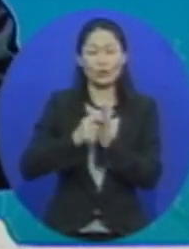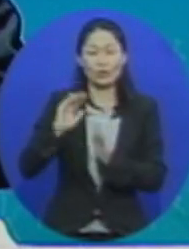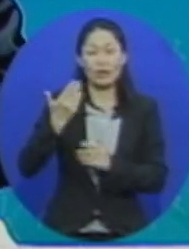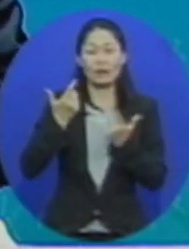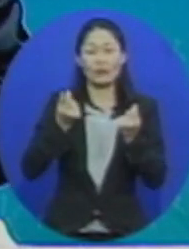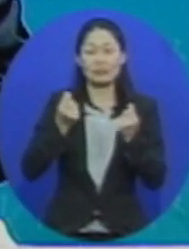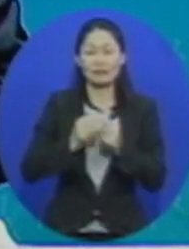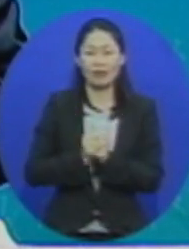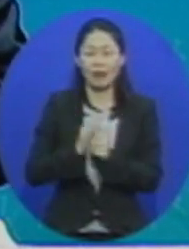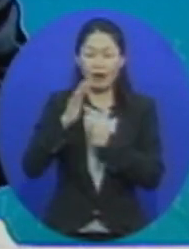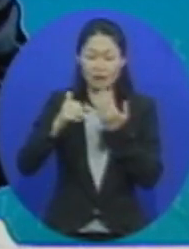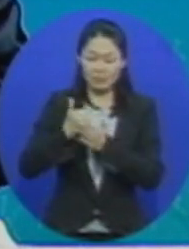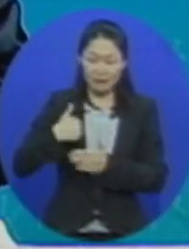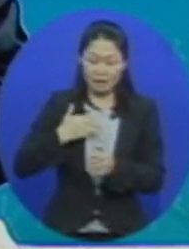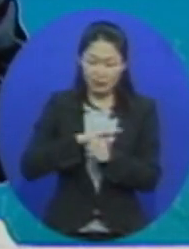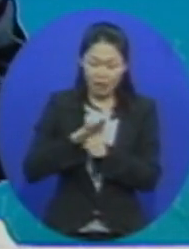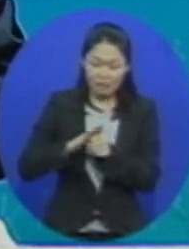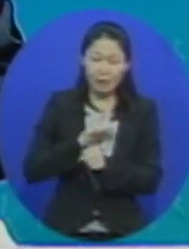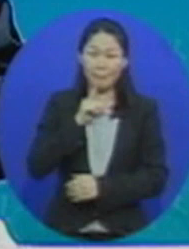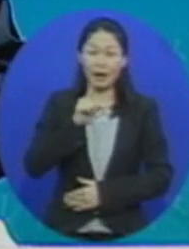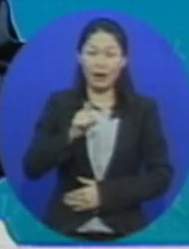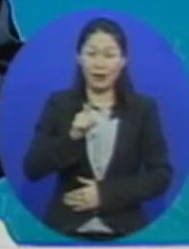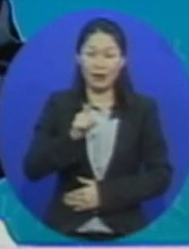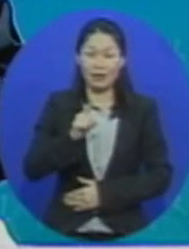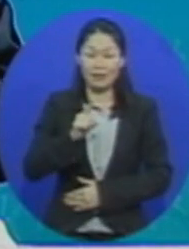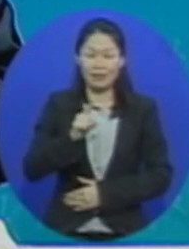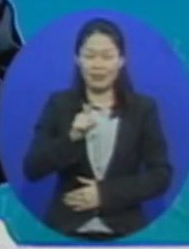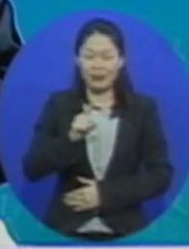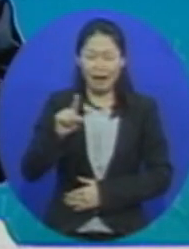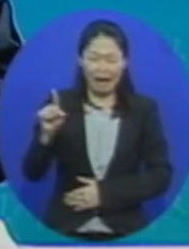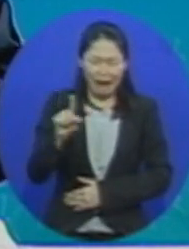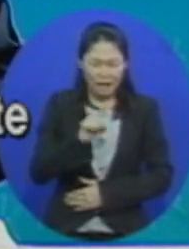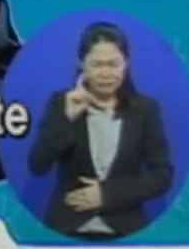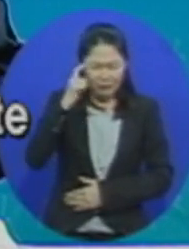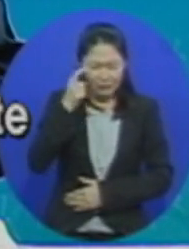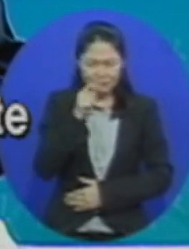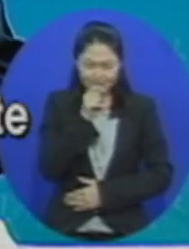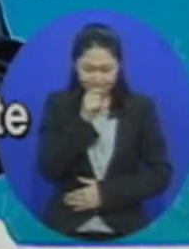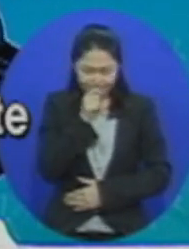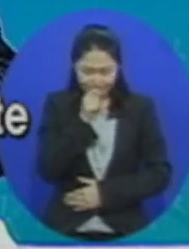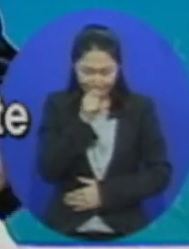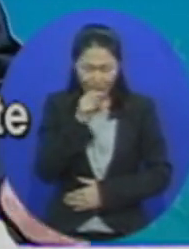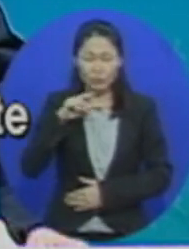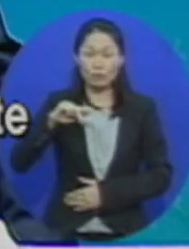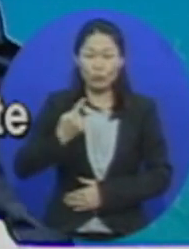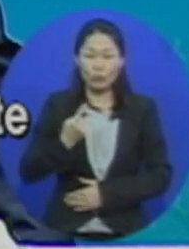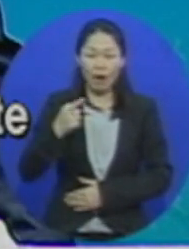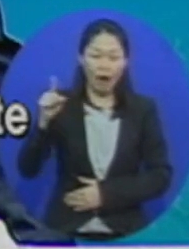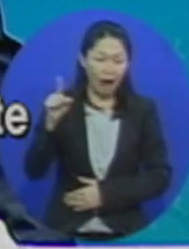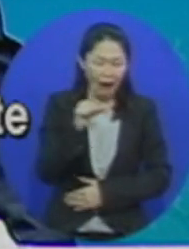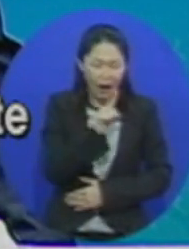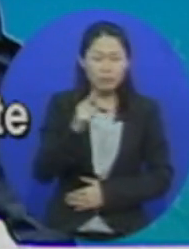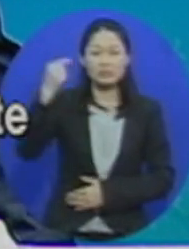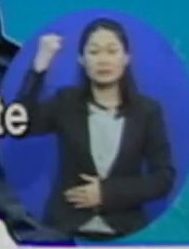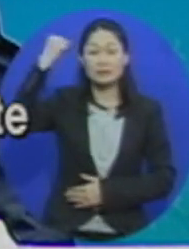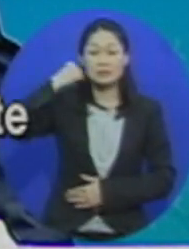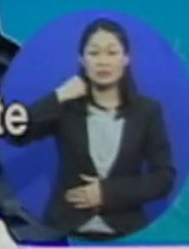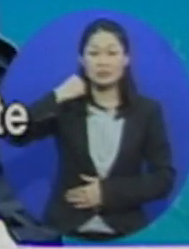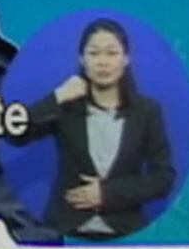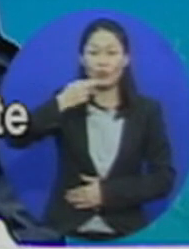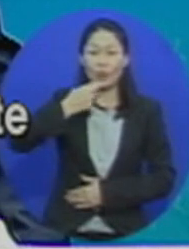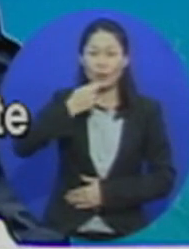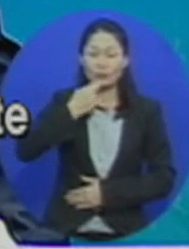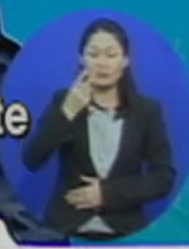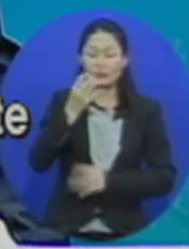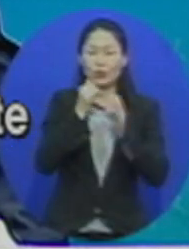하나님이나 사랑하신다 는 말을 아무리 생각하고 묵상 해도 아무런 느낌이 없는